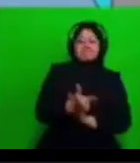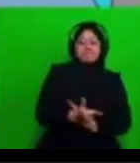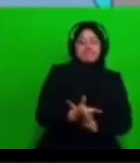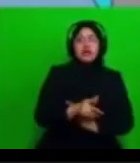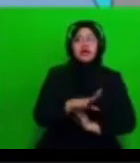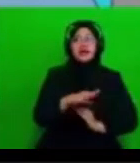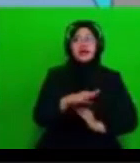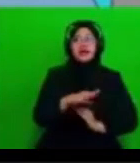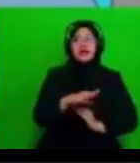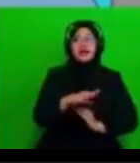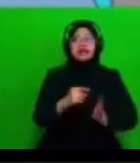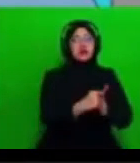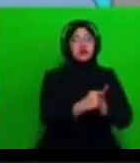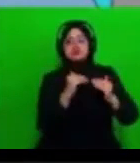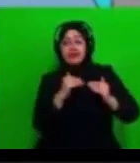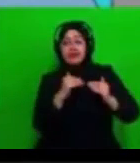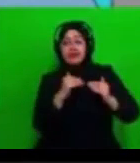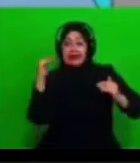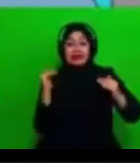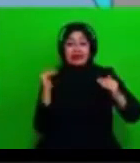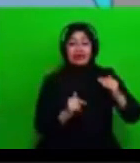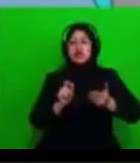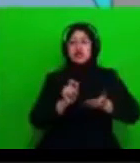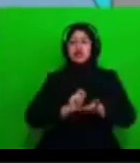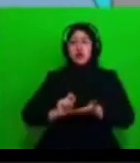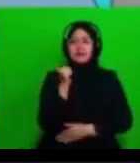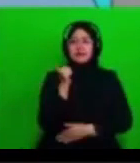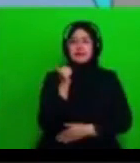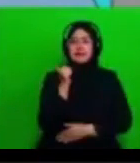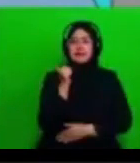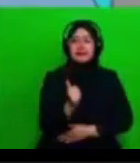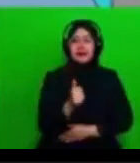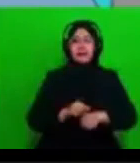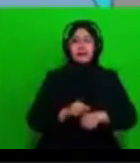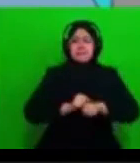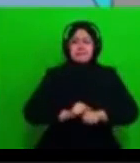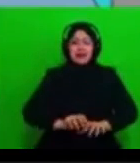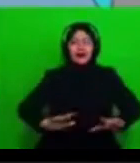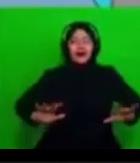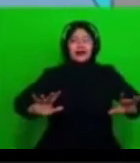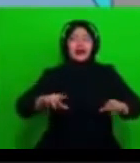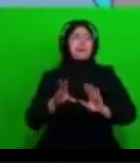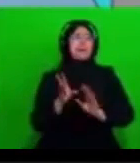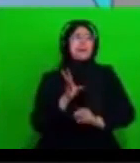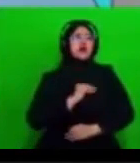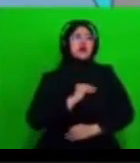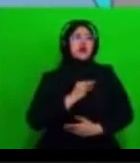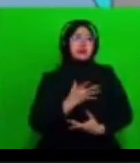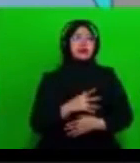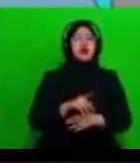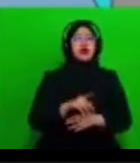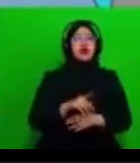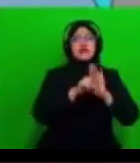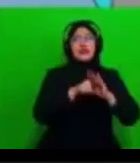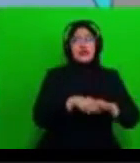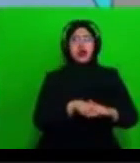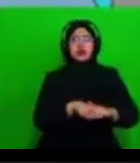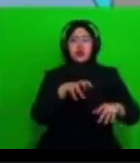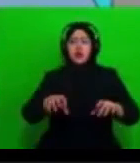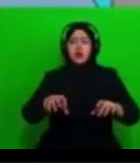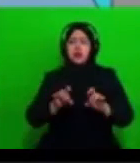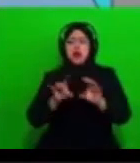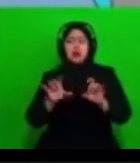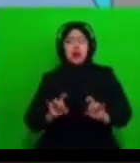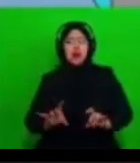sosial yang tinggi, tapi juga mereka yang berada pada kalangan ekonomi yang rendah. Merata paritas layanan antar wilayah, misalnya